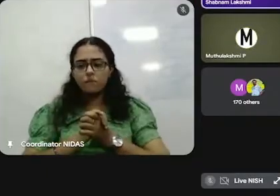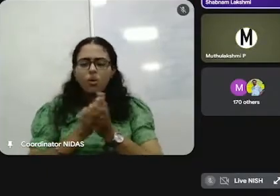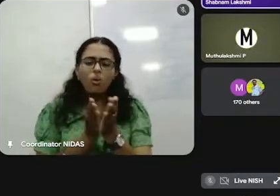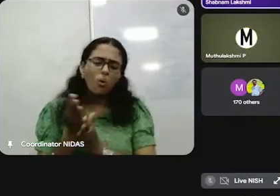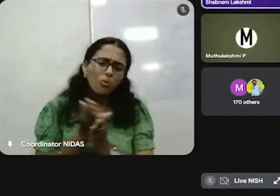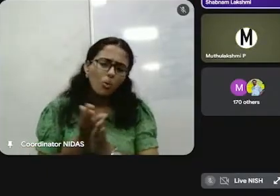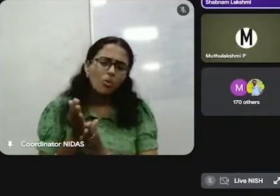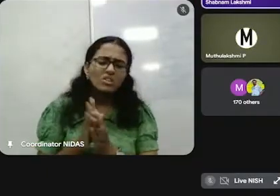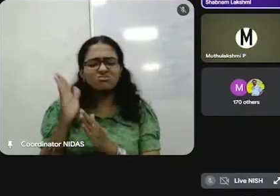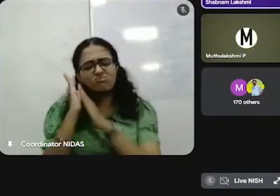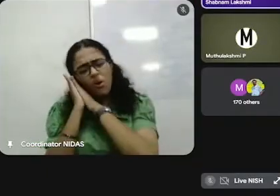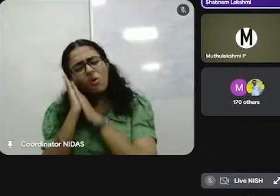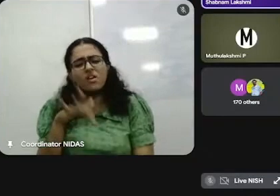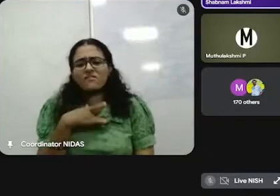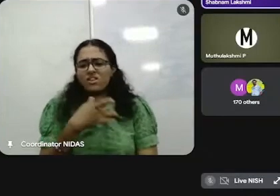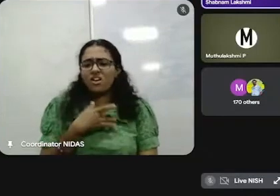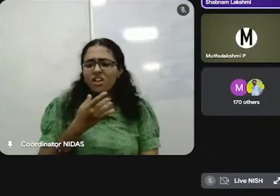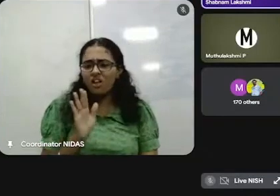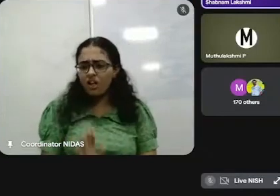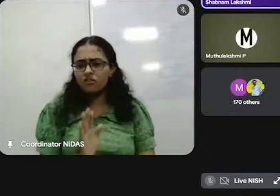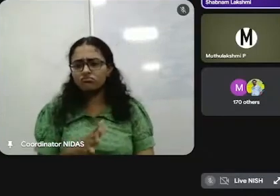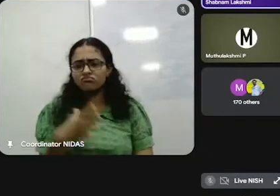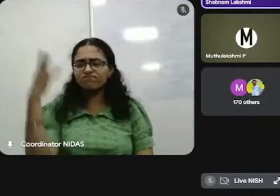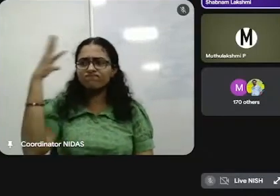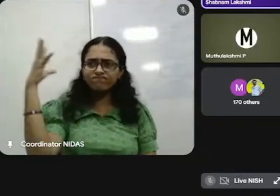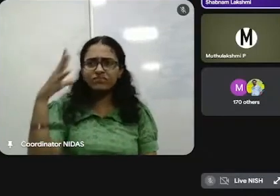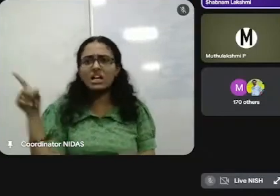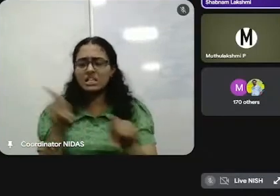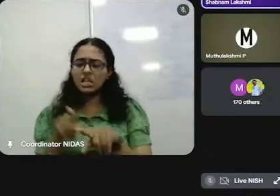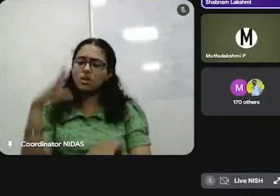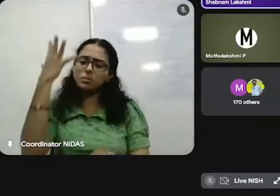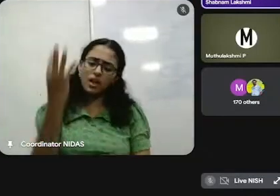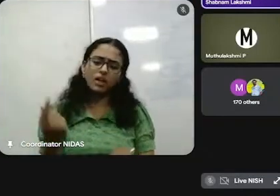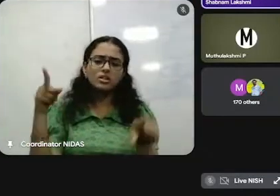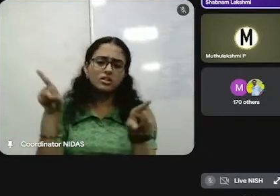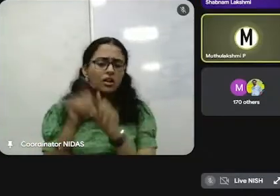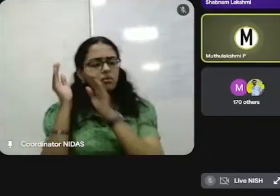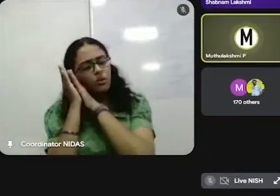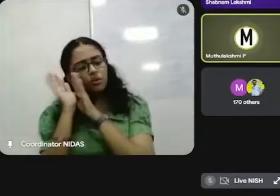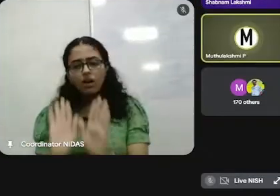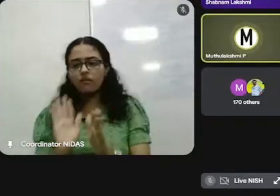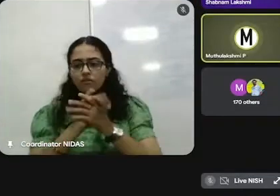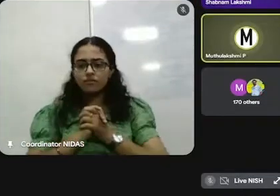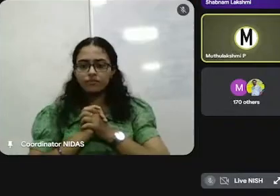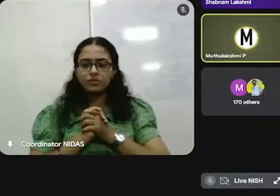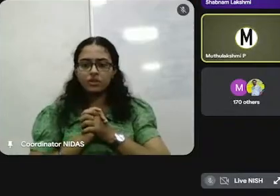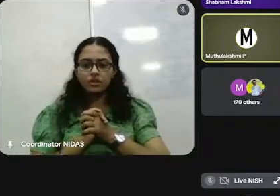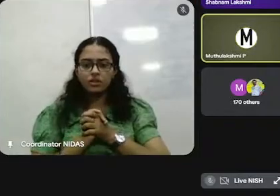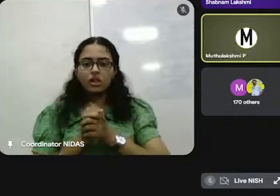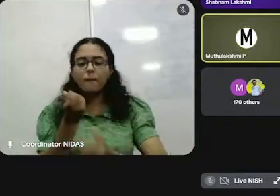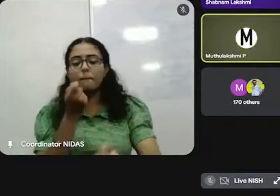മുഴുവൻ സമയത്തും ഉറക്കം തന്നെയാണ്. പകൽ മുഴുവൻ ഉറങ്ങിയാലും രാത്രിയും അതേ രീതിയിൽ തന്നെ ഉറങ്ങാൻ പറ്റുന്നുണ്ട്. ഏത് മെഡിസിൻ കഴിക്കുന്നത് മാം